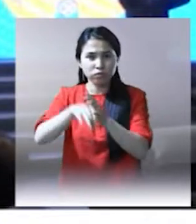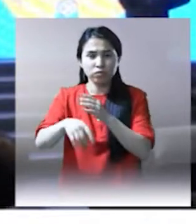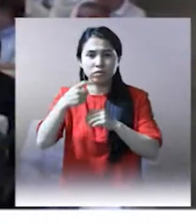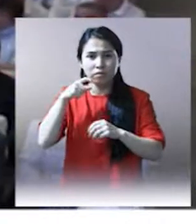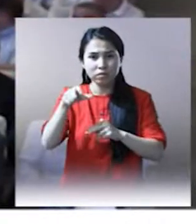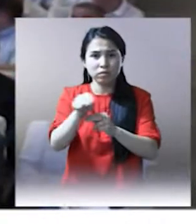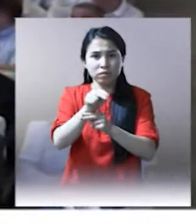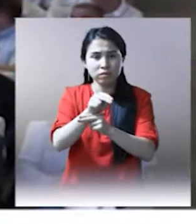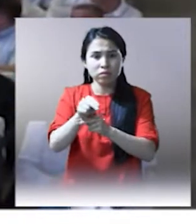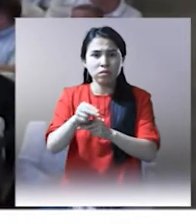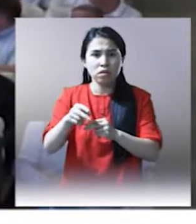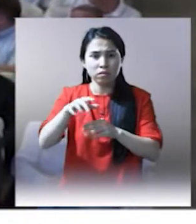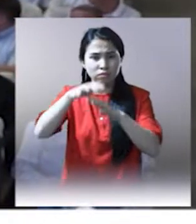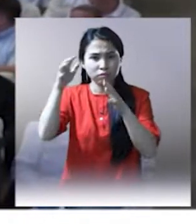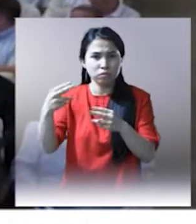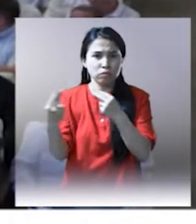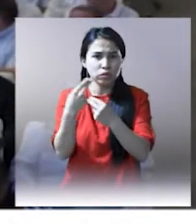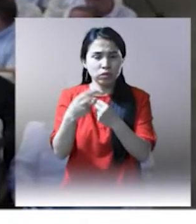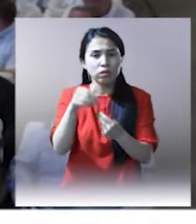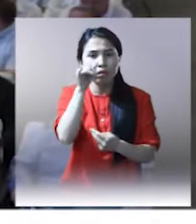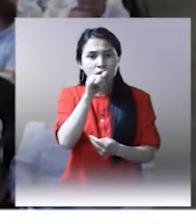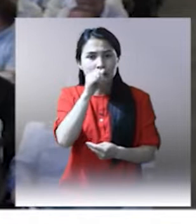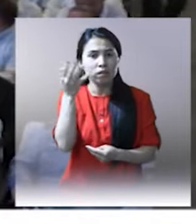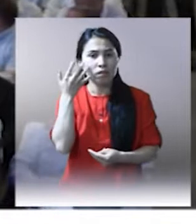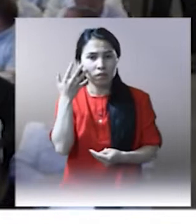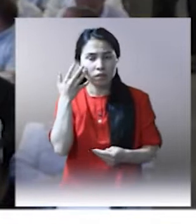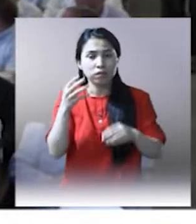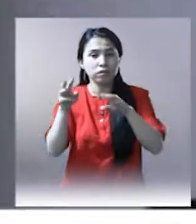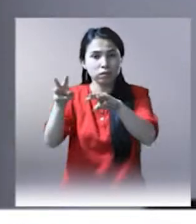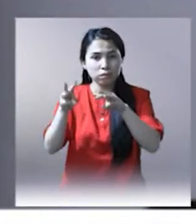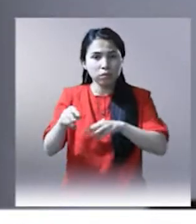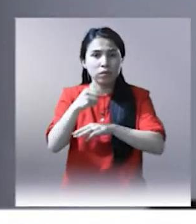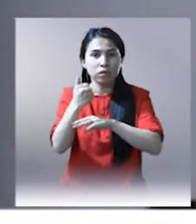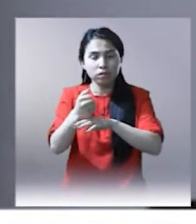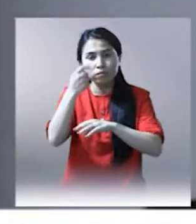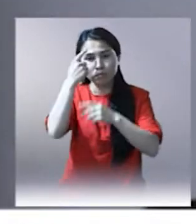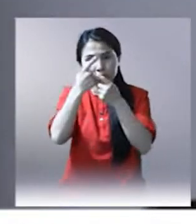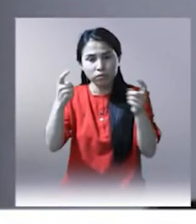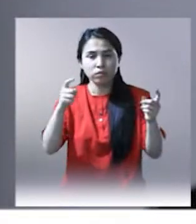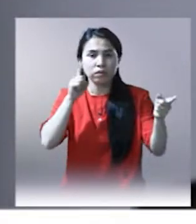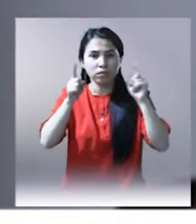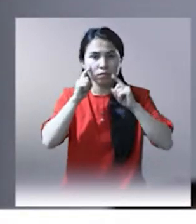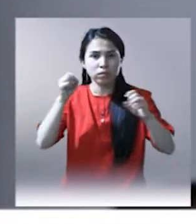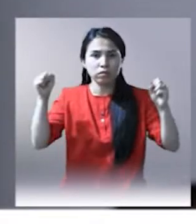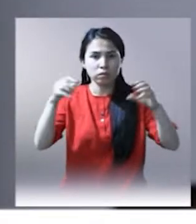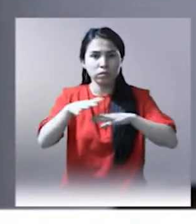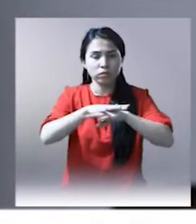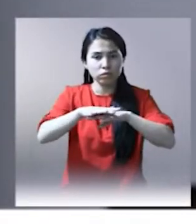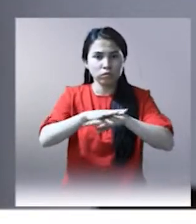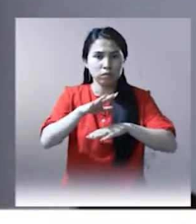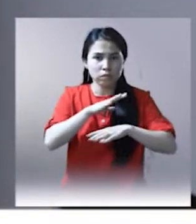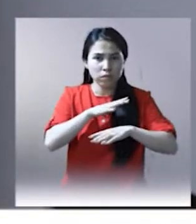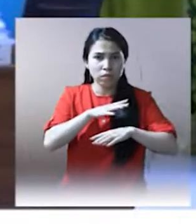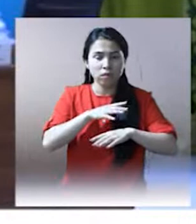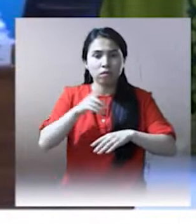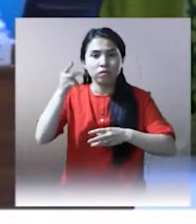әлі де шешімін түбегейлі таппай келе жатыр. Бұған дәлел ретінде шаһар басшысы өткізген жиындағы жұртшылықтың наразылығы. Қайрат Досаев тұрғын